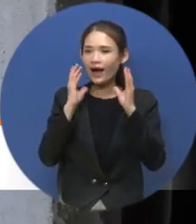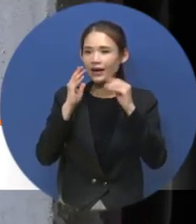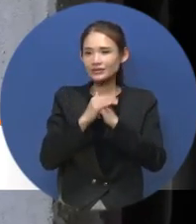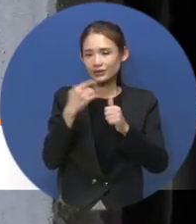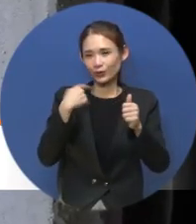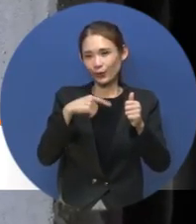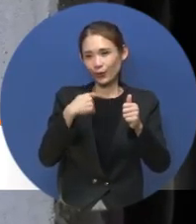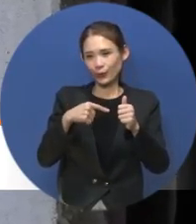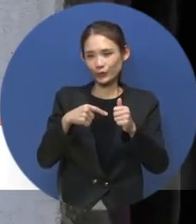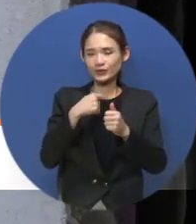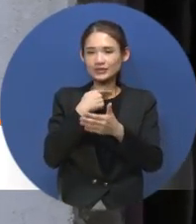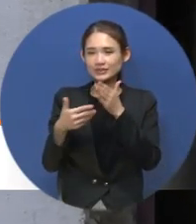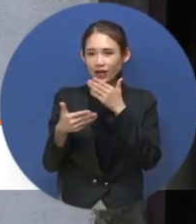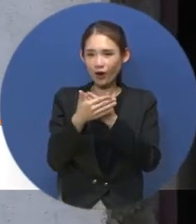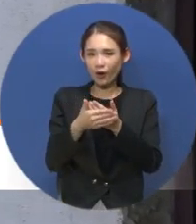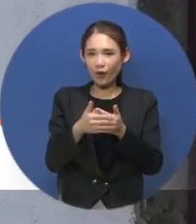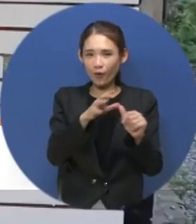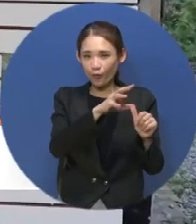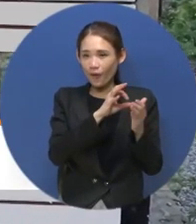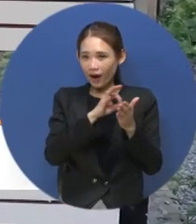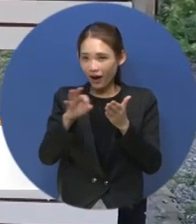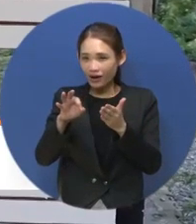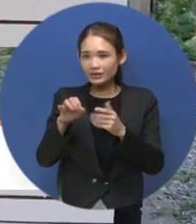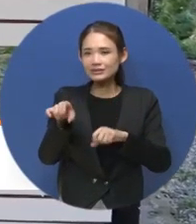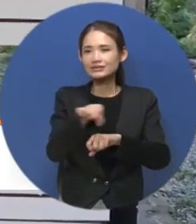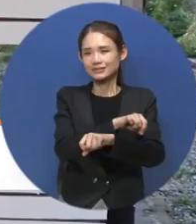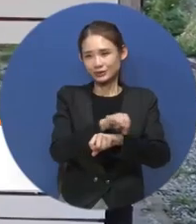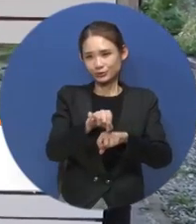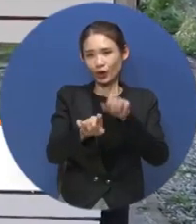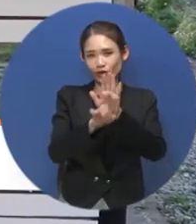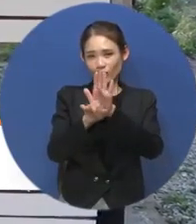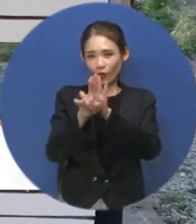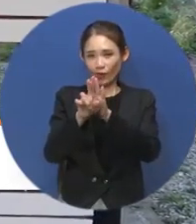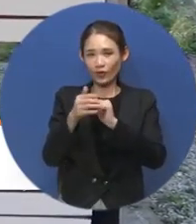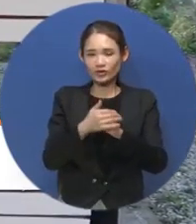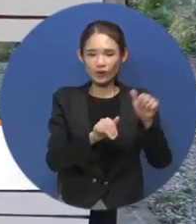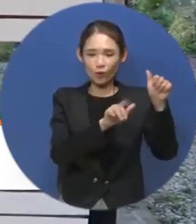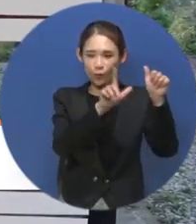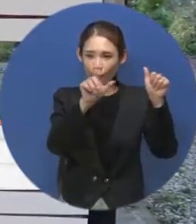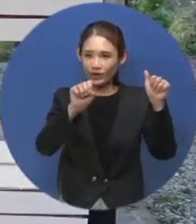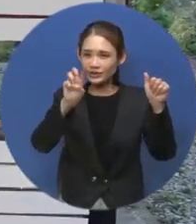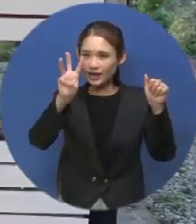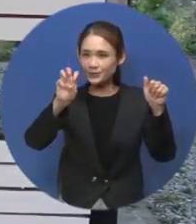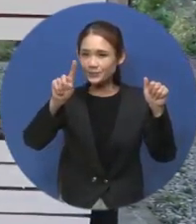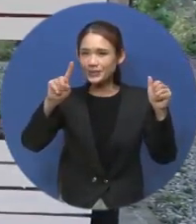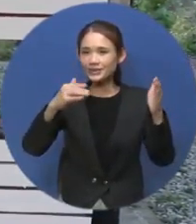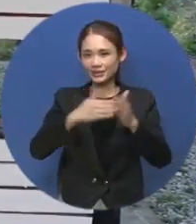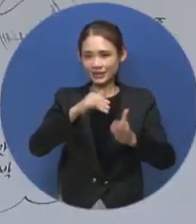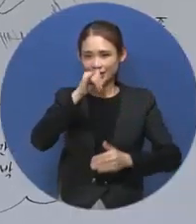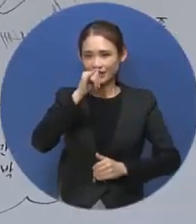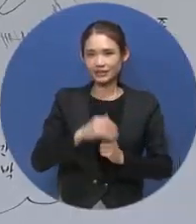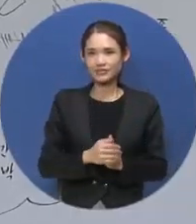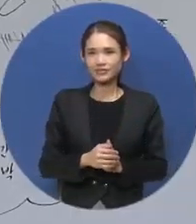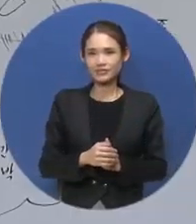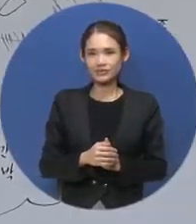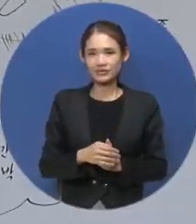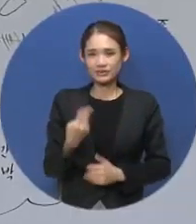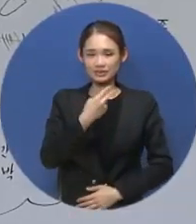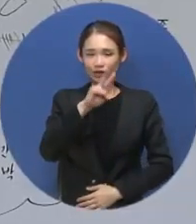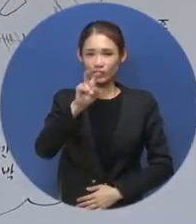지난 1일부터 열리고 있는 이번 전시회는 돌산 자연예술학교에 설치된 구조 선박과 등대,